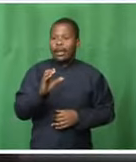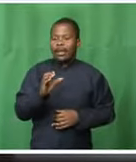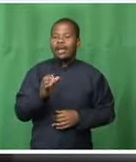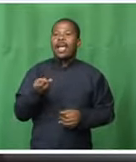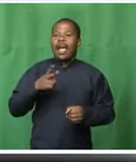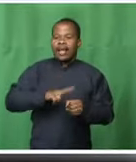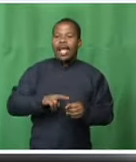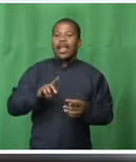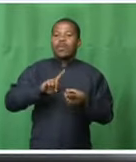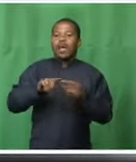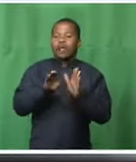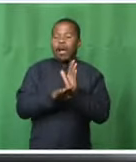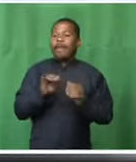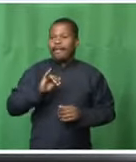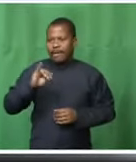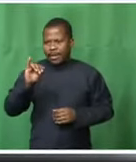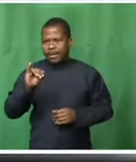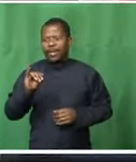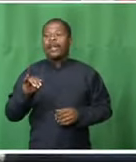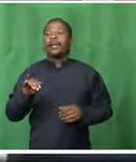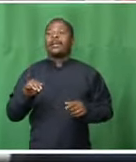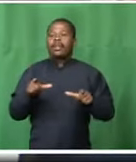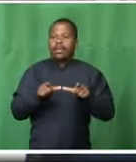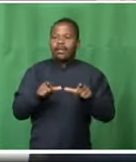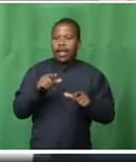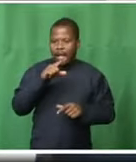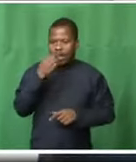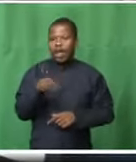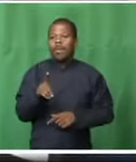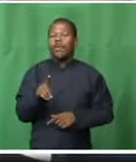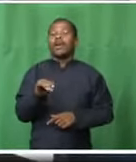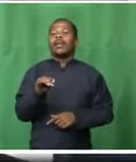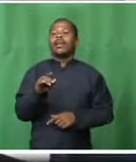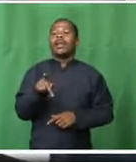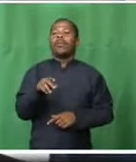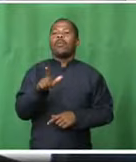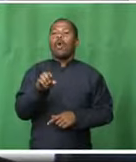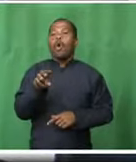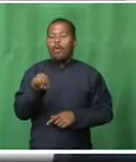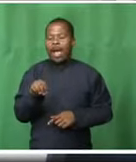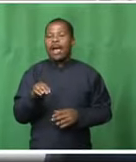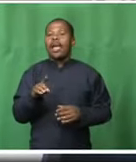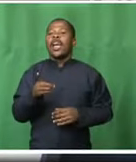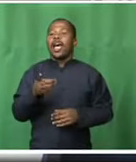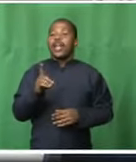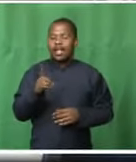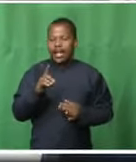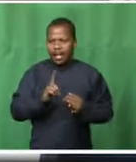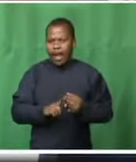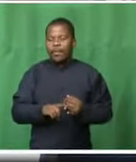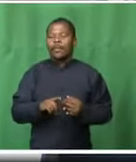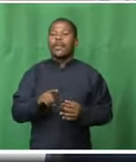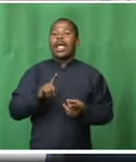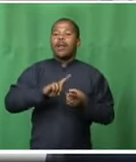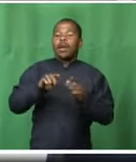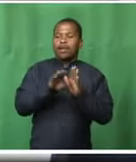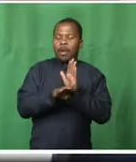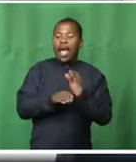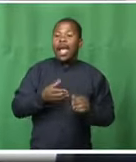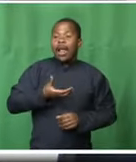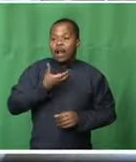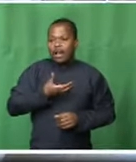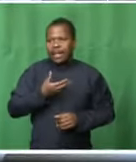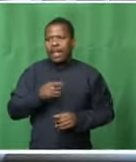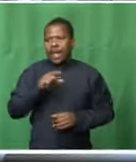National First Division kubeta ukuthi abe ne diploma license B bese kuthi ka Premier League kudzinga ukuthi abe ne diploma